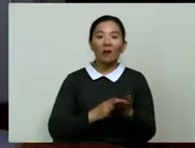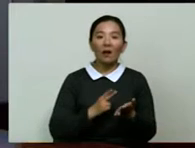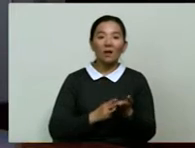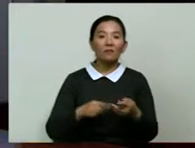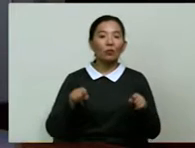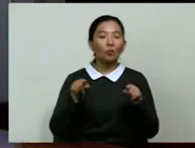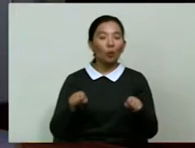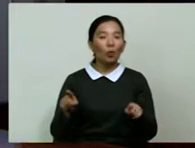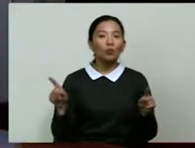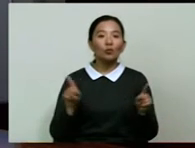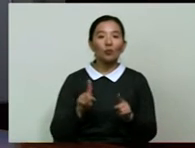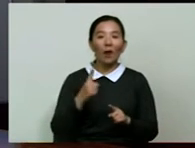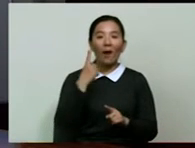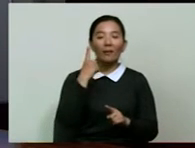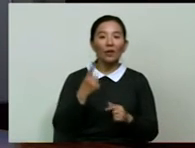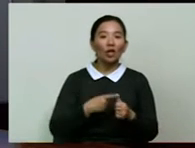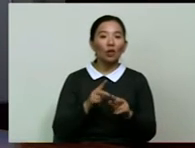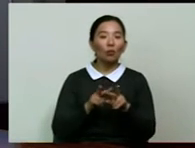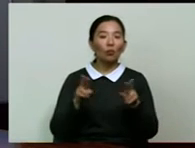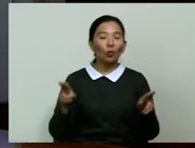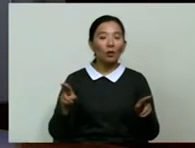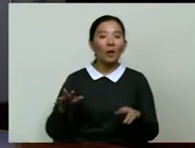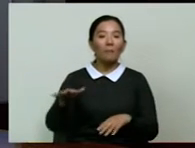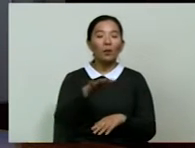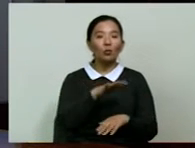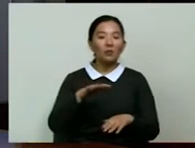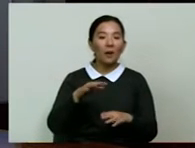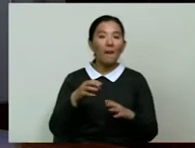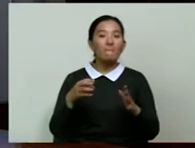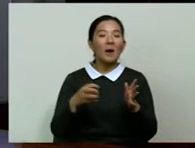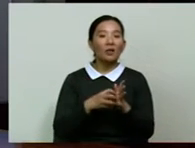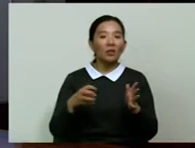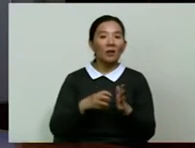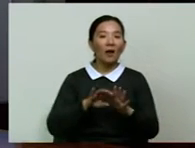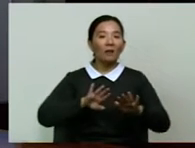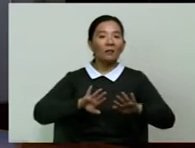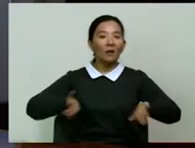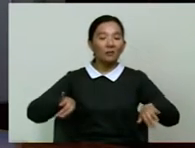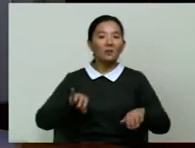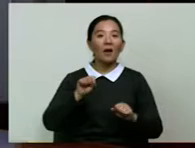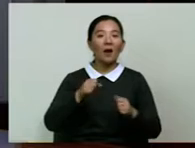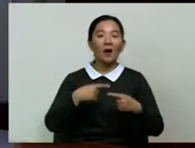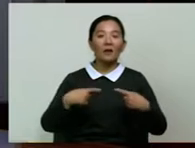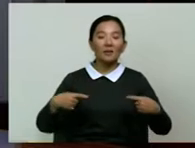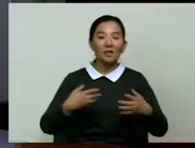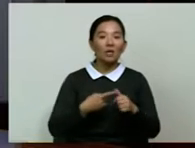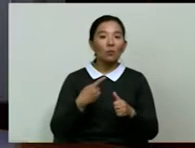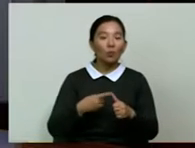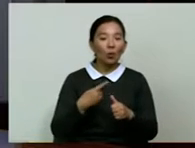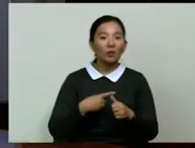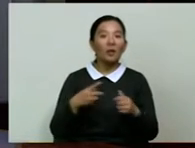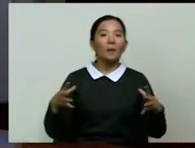что одноименные полюса магнита отталкиваются друг от друга, а разноименные полюса